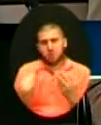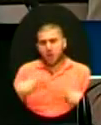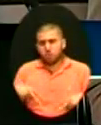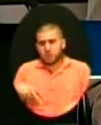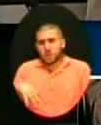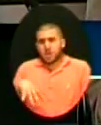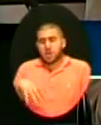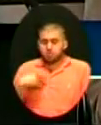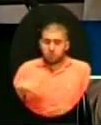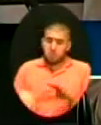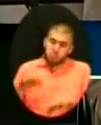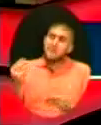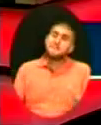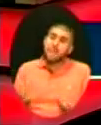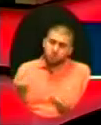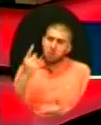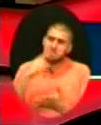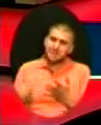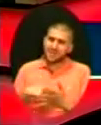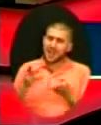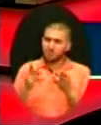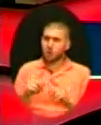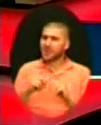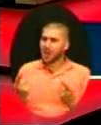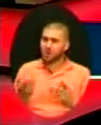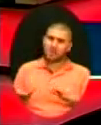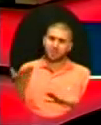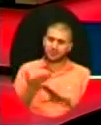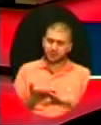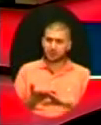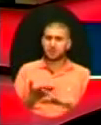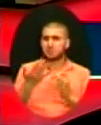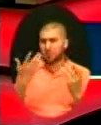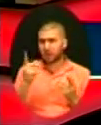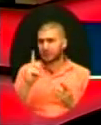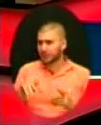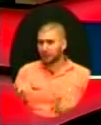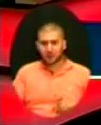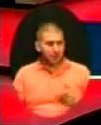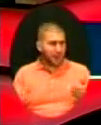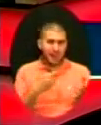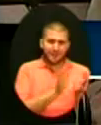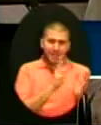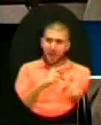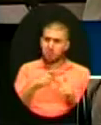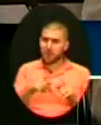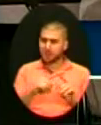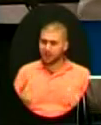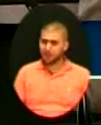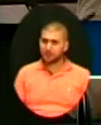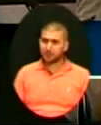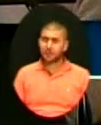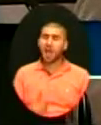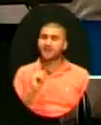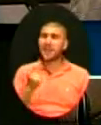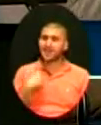היד. וכשבוחרים משהו אחד, זה מבטל מיד אופציות אחרות שמונחות על השולחן. זה סמיכה אחת, אתה צריך לבצל על פרויקטים אחרים.